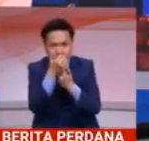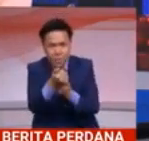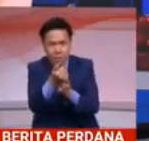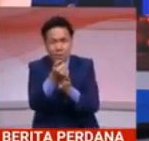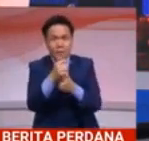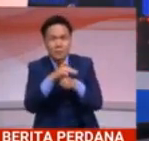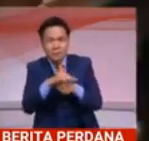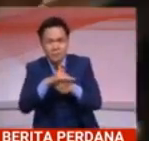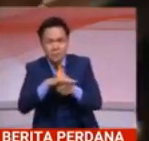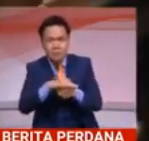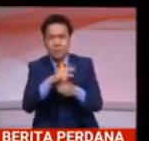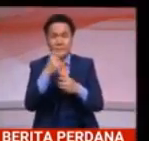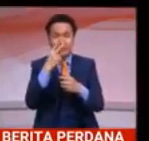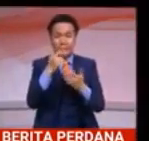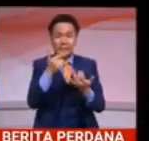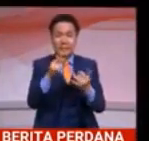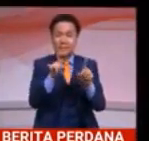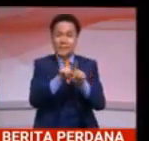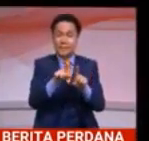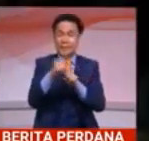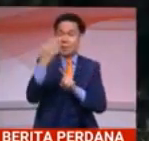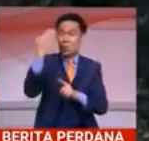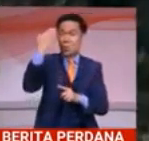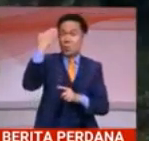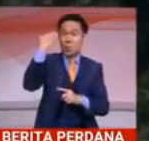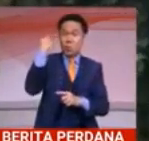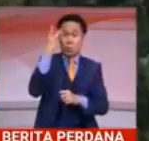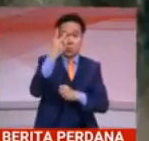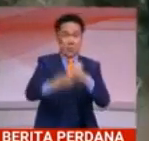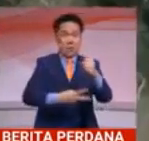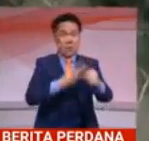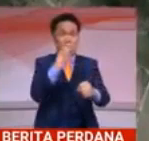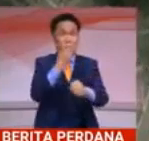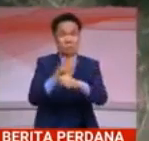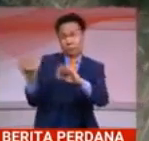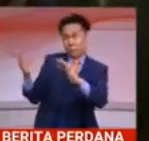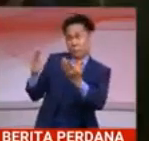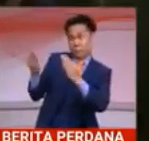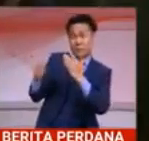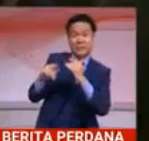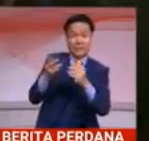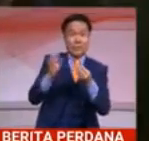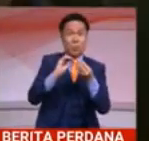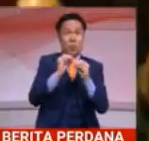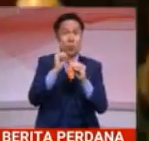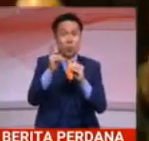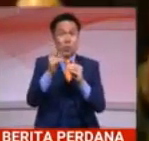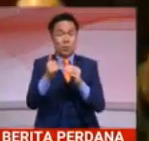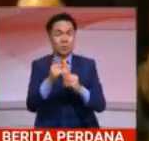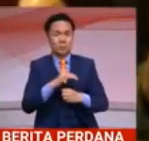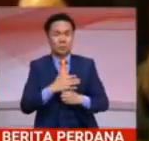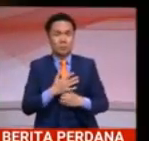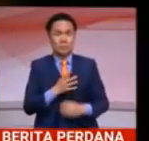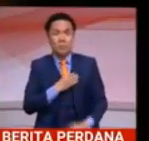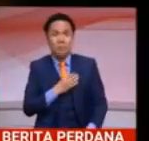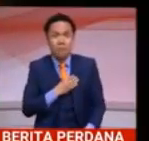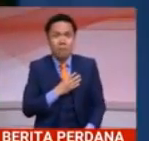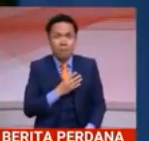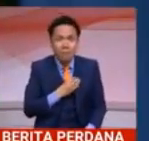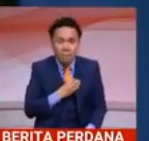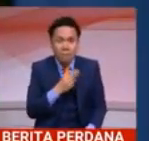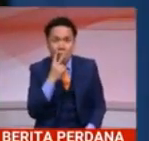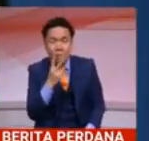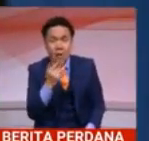penceritaannya. Jika dibandingkan dengan filem pertama yang ditayangkan 2 tahun lalu, filem sequel ini lebih mendebar dengan jalan